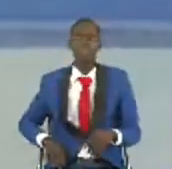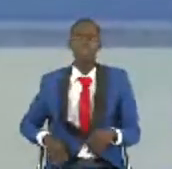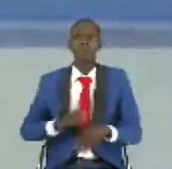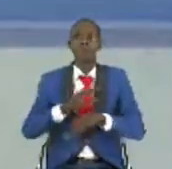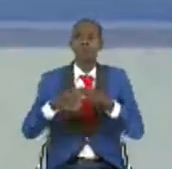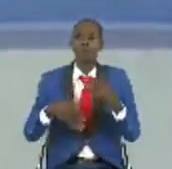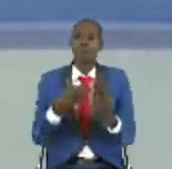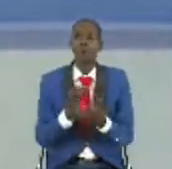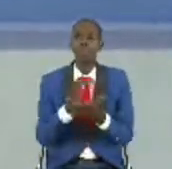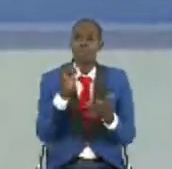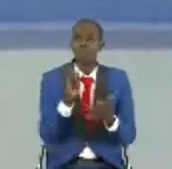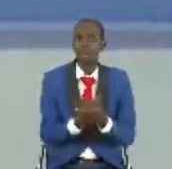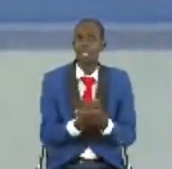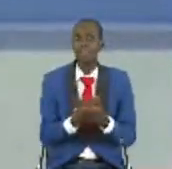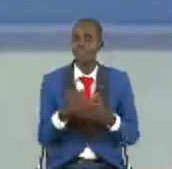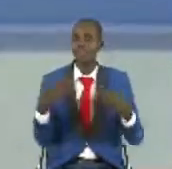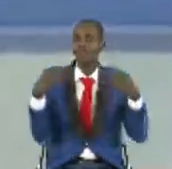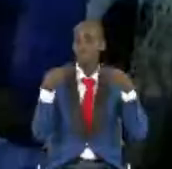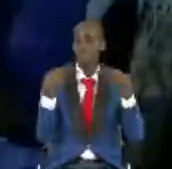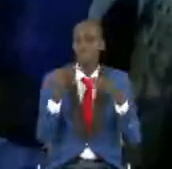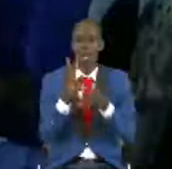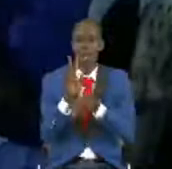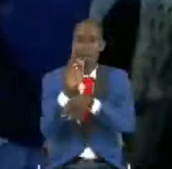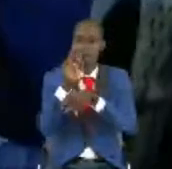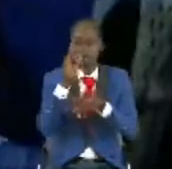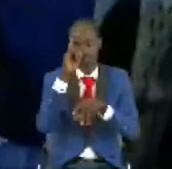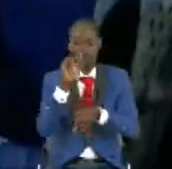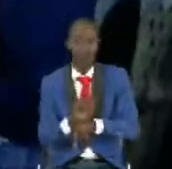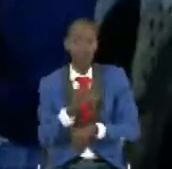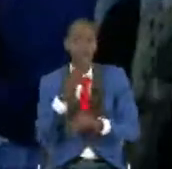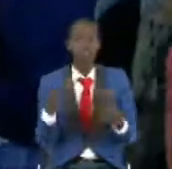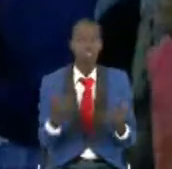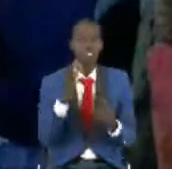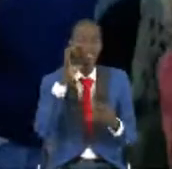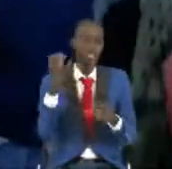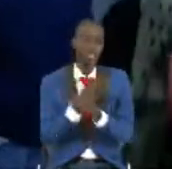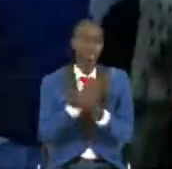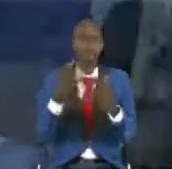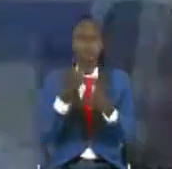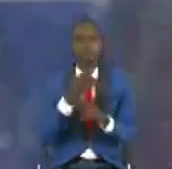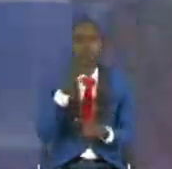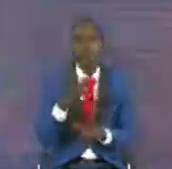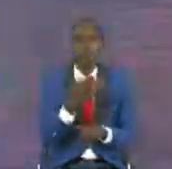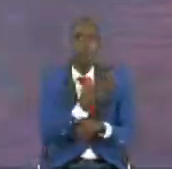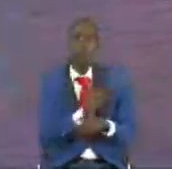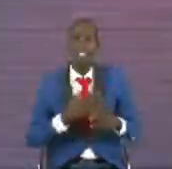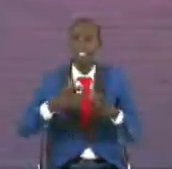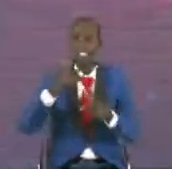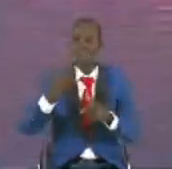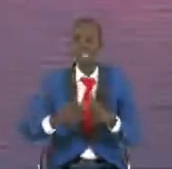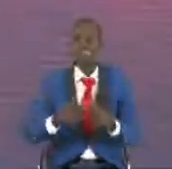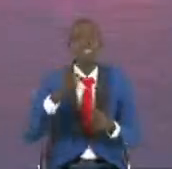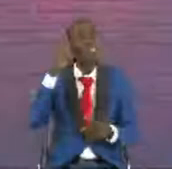fardeaux, ces habitudes de péché, il ôte ça de ta vie et met ça sur Christ. Et il